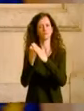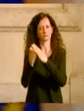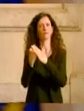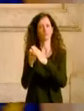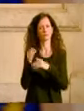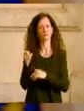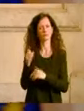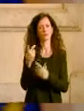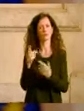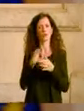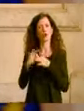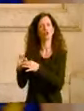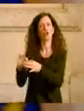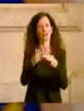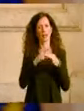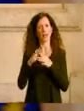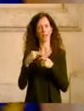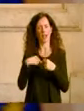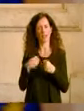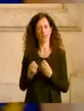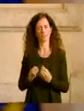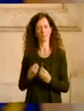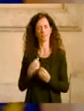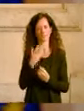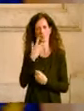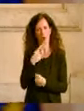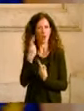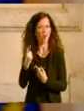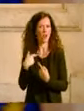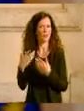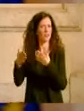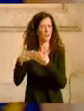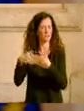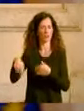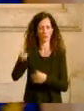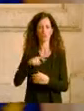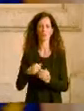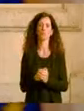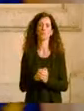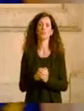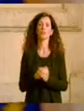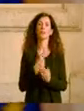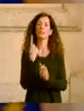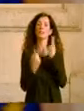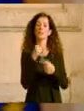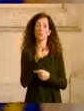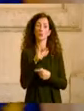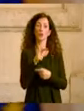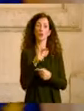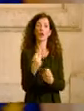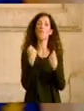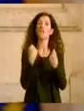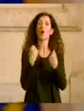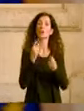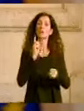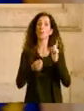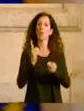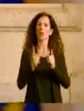la mia partecipe solidarietà. Per quanto riguarda le forze politiche, per carità,